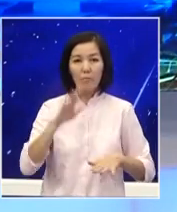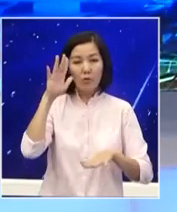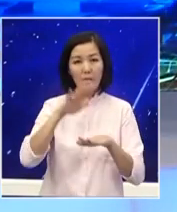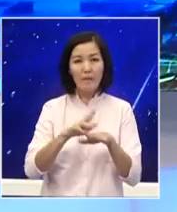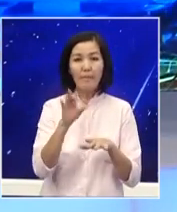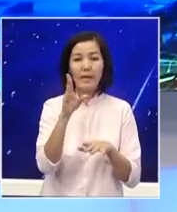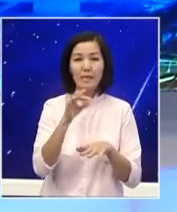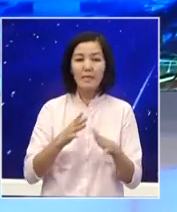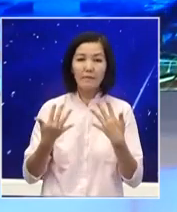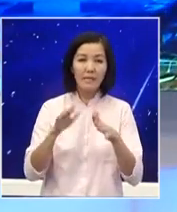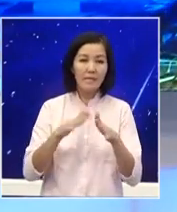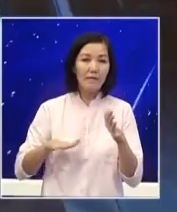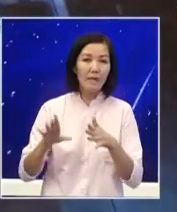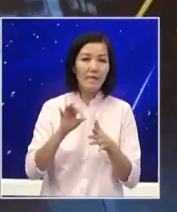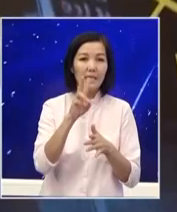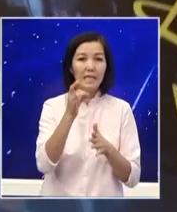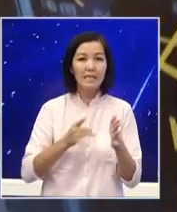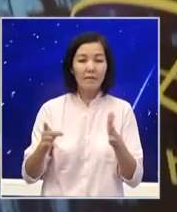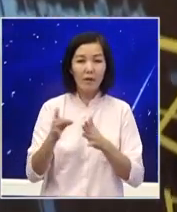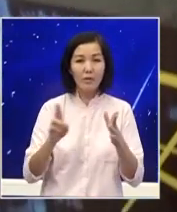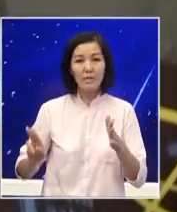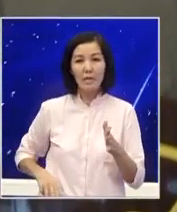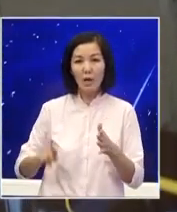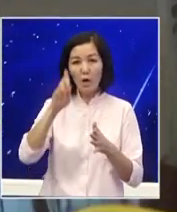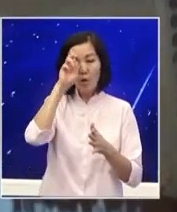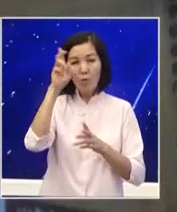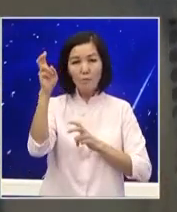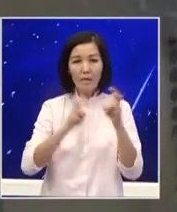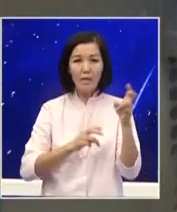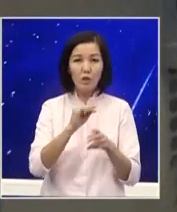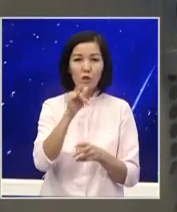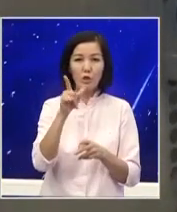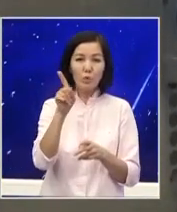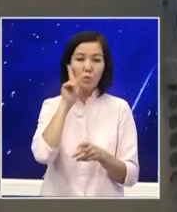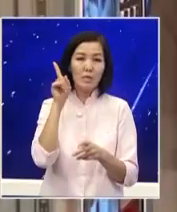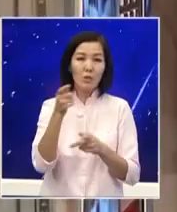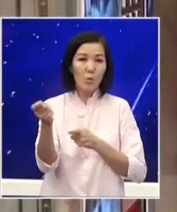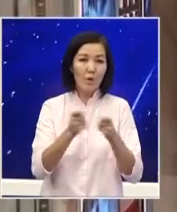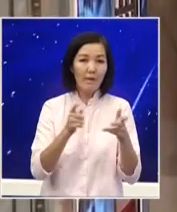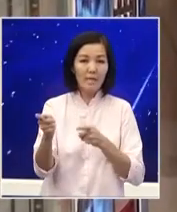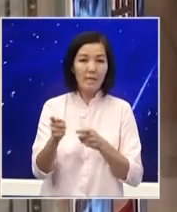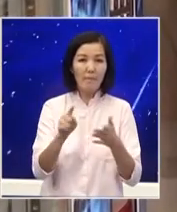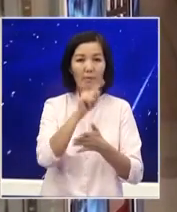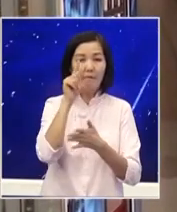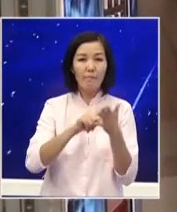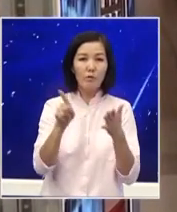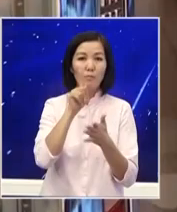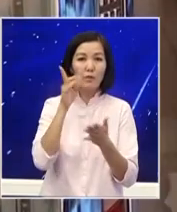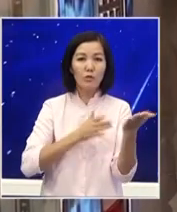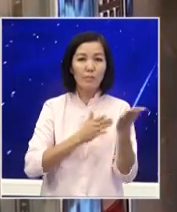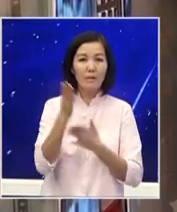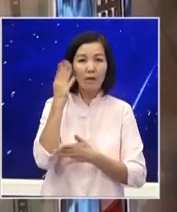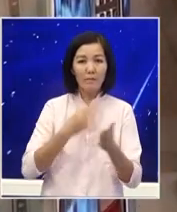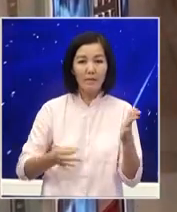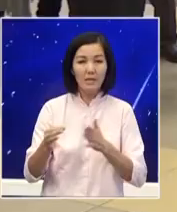канарского сельского округа искин динского района директором госпредприятия же ты с уже стар и руководителем управления по вопросам молодежной политики